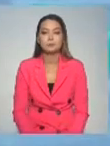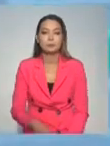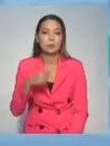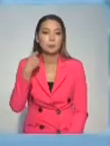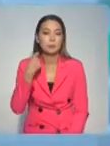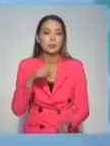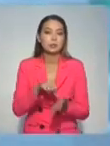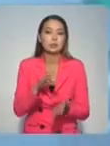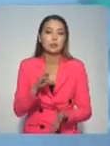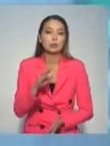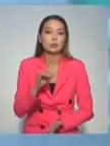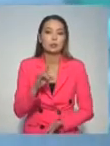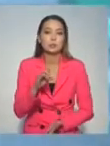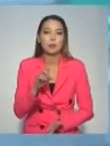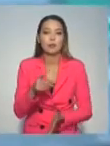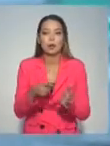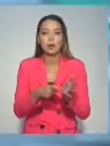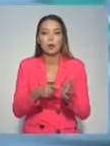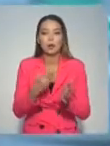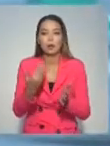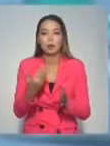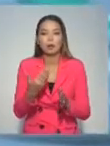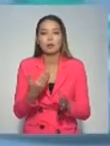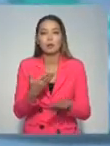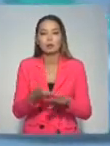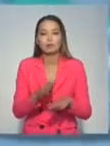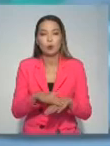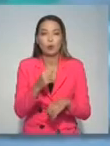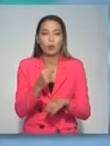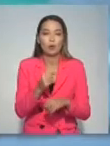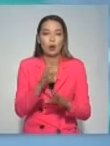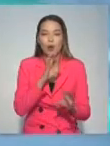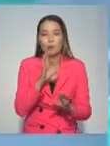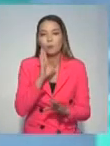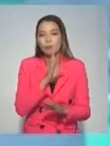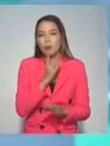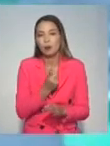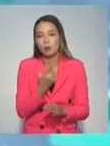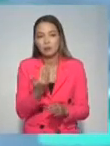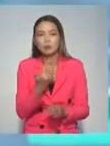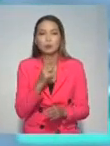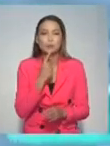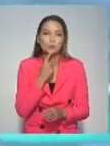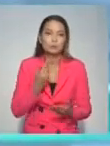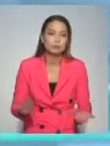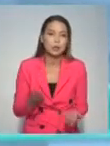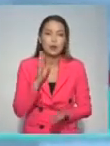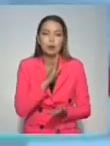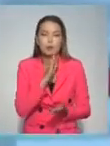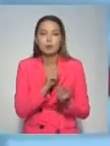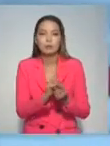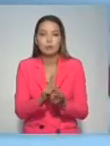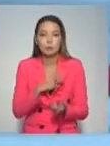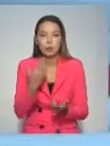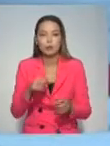Президенттікке үміткер Салтанат Тұрсынбекова Қарағандыдағы дағдарыс орталығында болды. Қиын өмірлік жағдайға тап болған әйелдермен кездесті. Олардың құқықтары